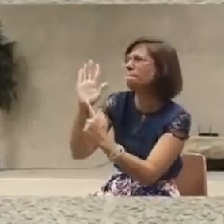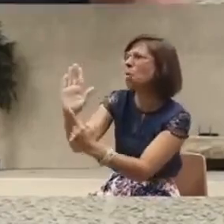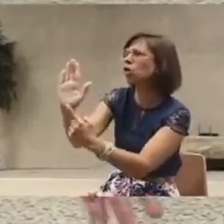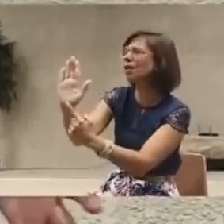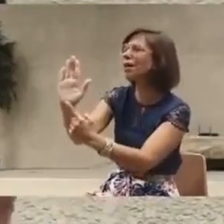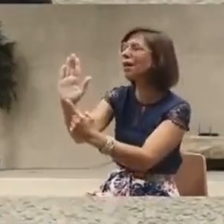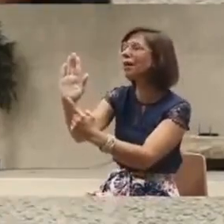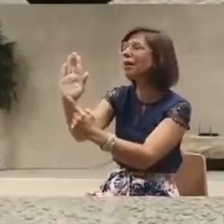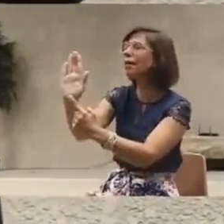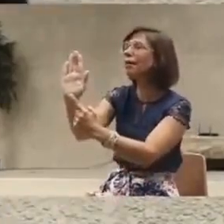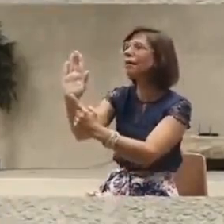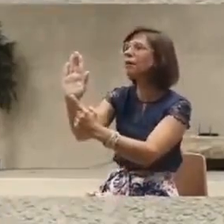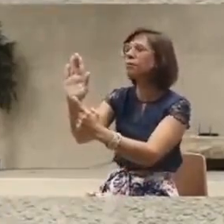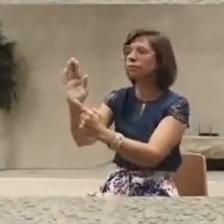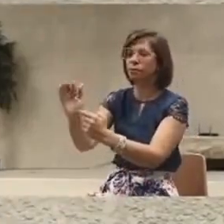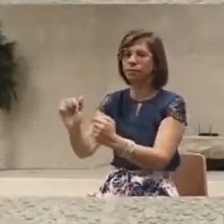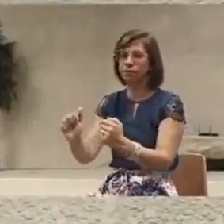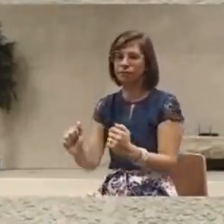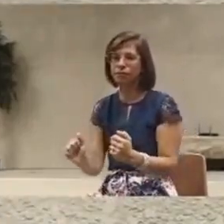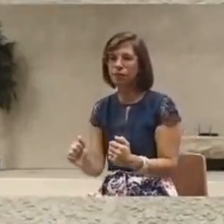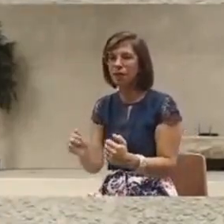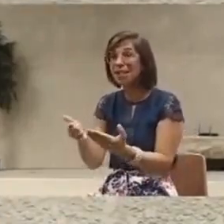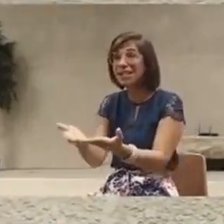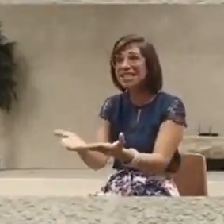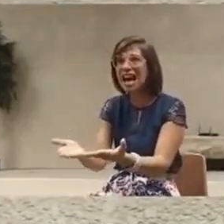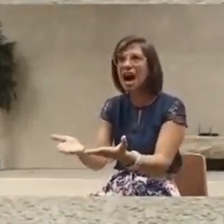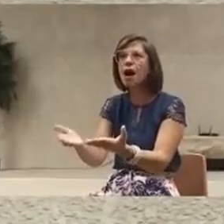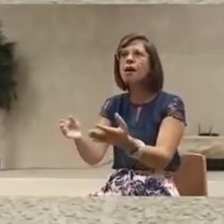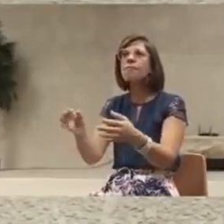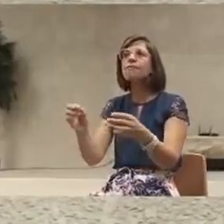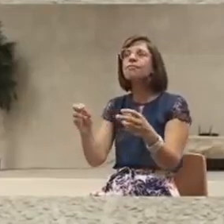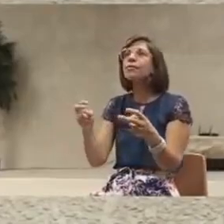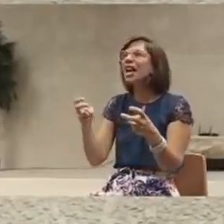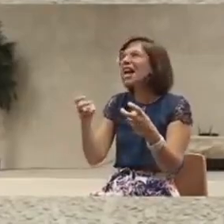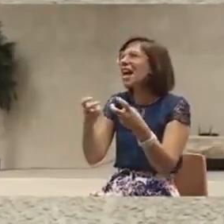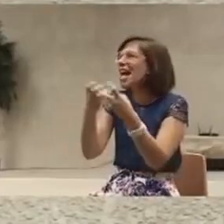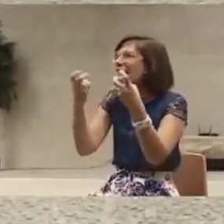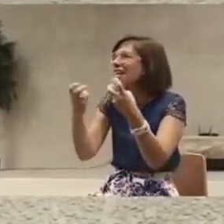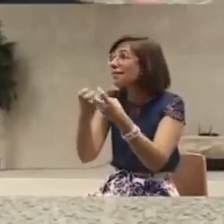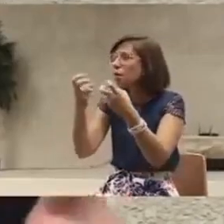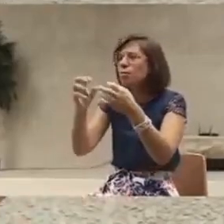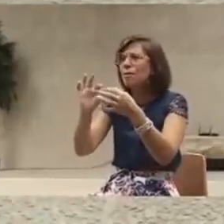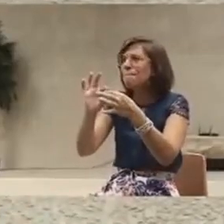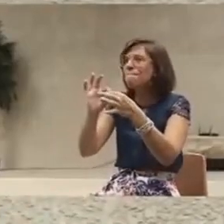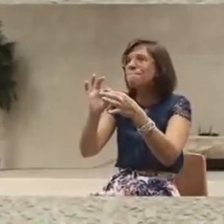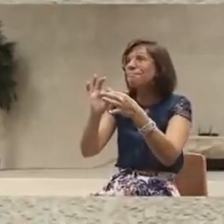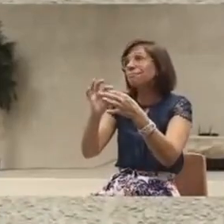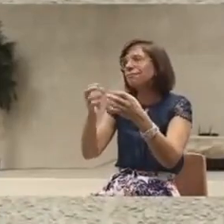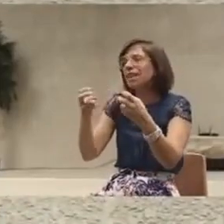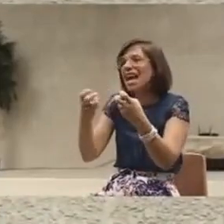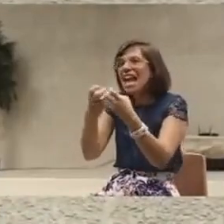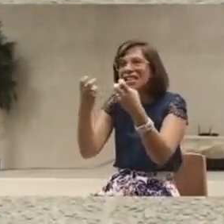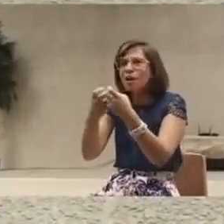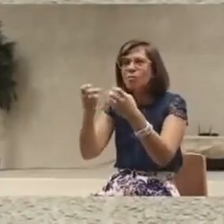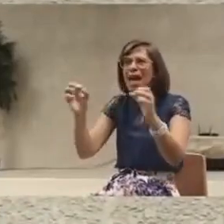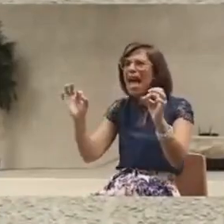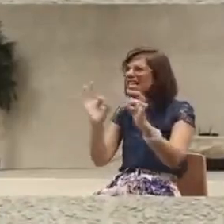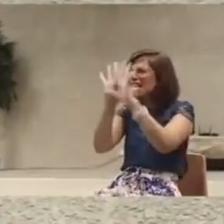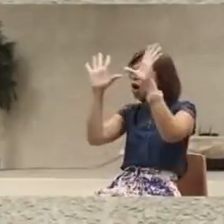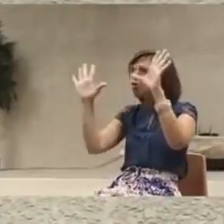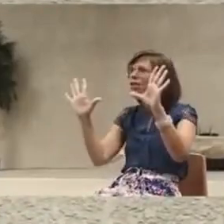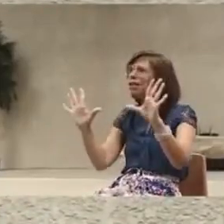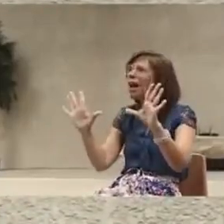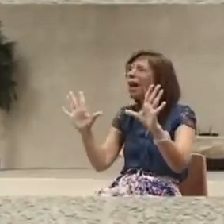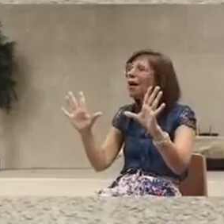cette expérience extraordinaire, que la reine Jézabel, Akab et que la nation d'Israël allait revenir à